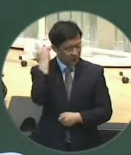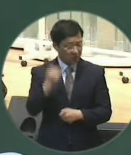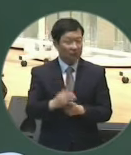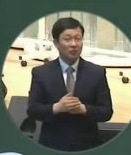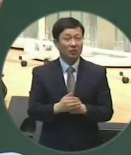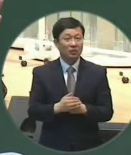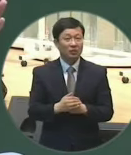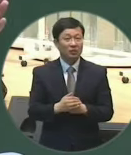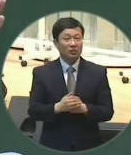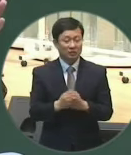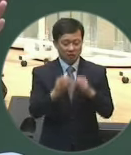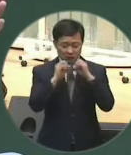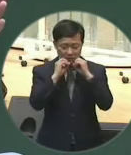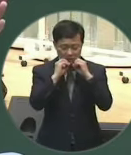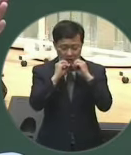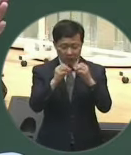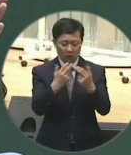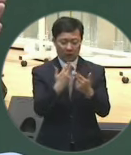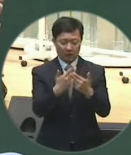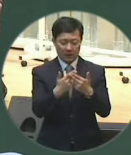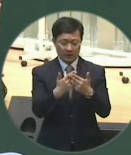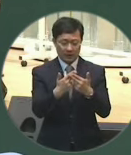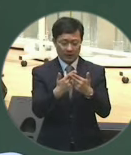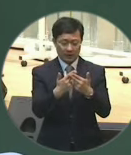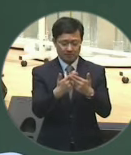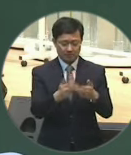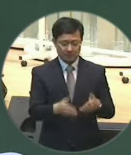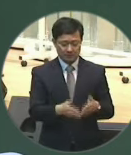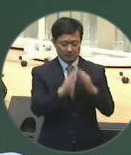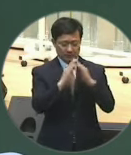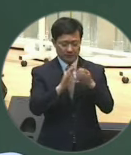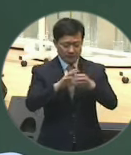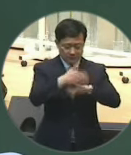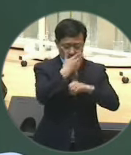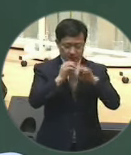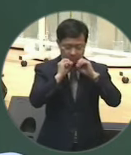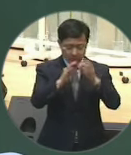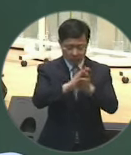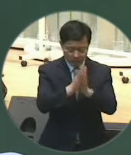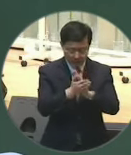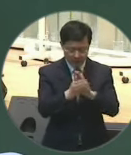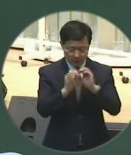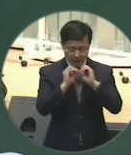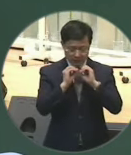years. 협회를 만드는 겁니다. We made the Evangelism Alliance. 세계복음화